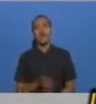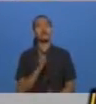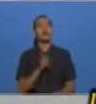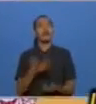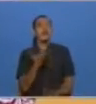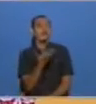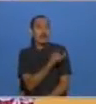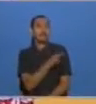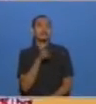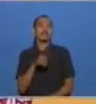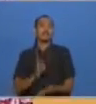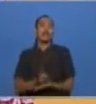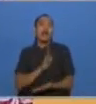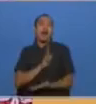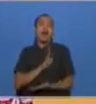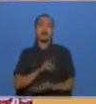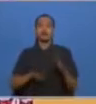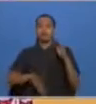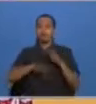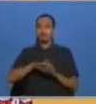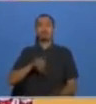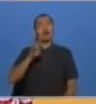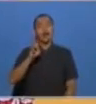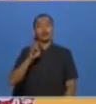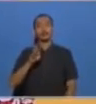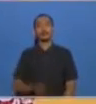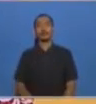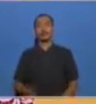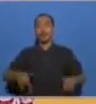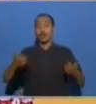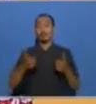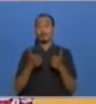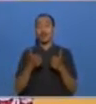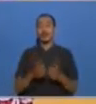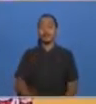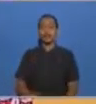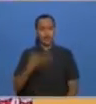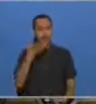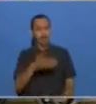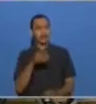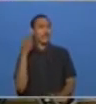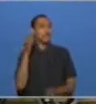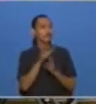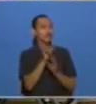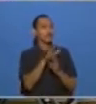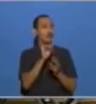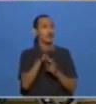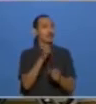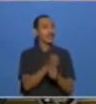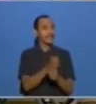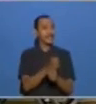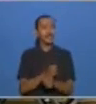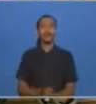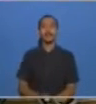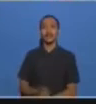dipenuhi untuk kelangsungan hidupnya. Oke, baik. Terima kasih Bu Nuning. Bu Dokter juga matur nuwun sudah menyempatkan waktunya meskipun lewat sambungan